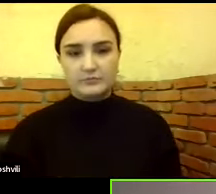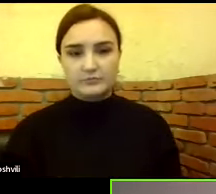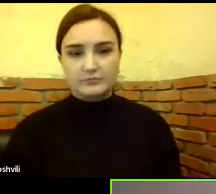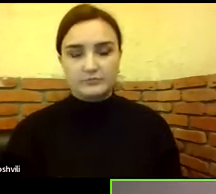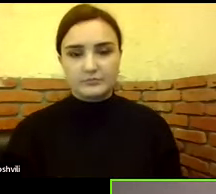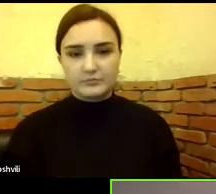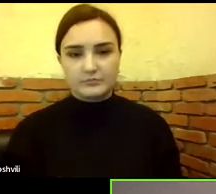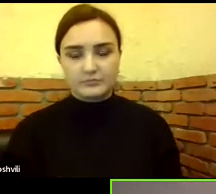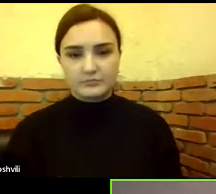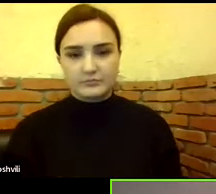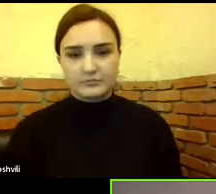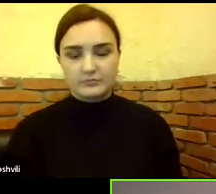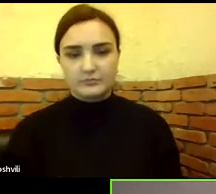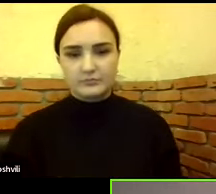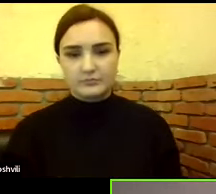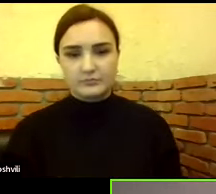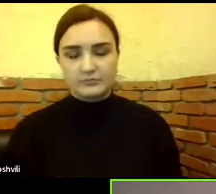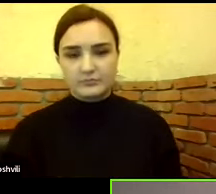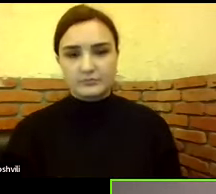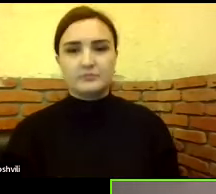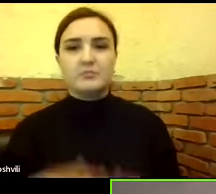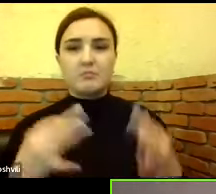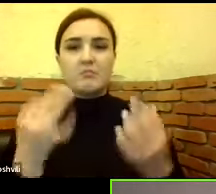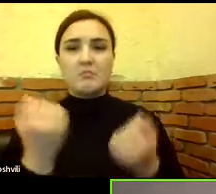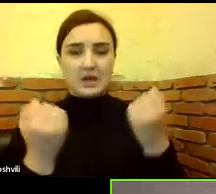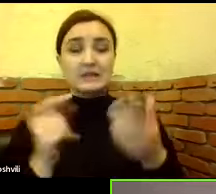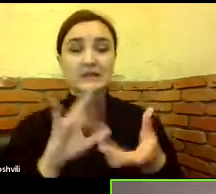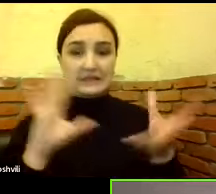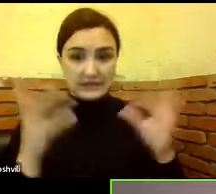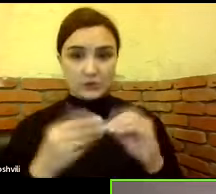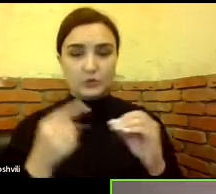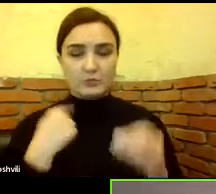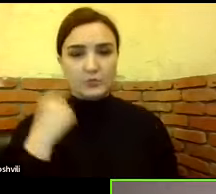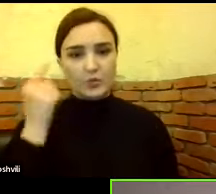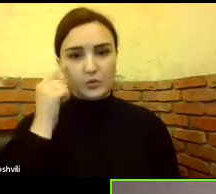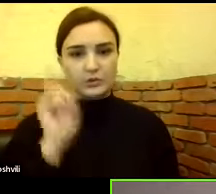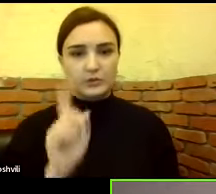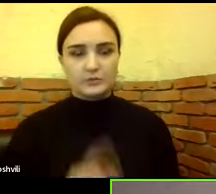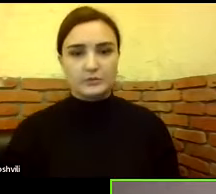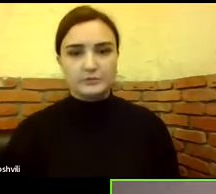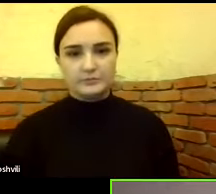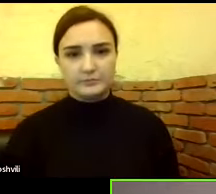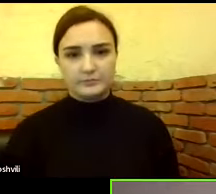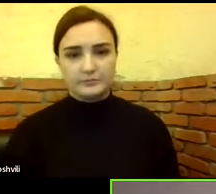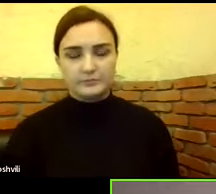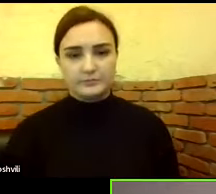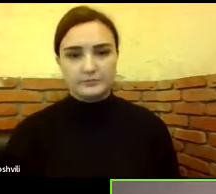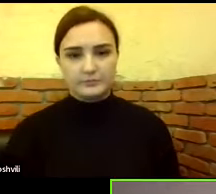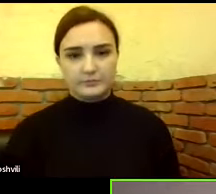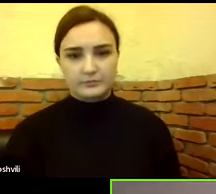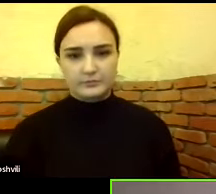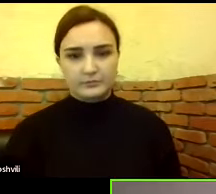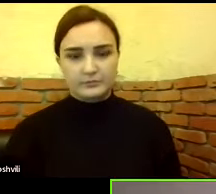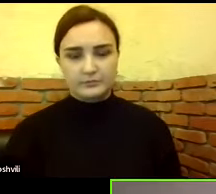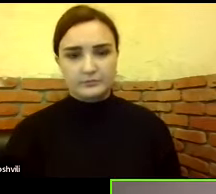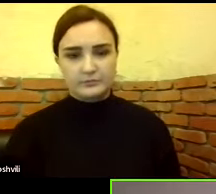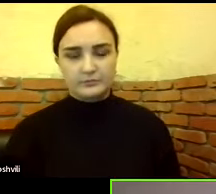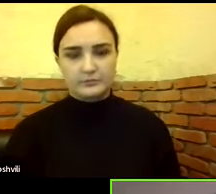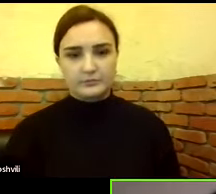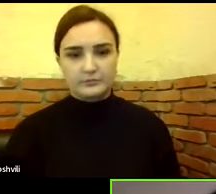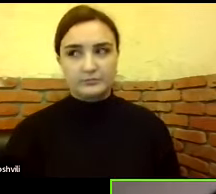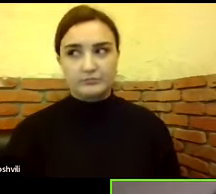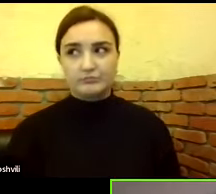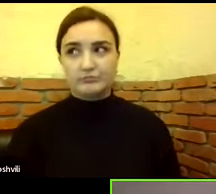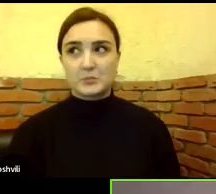არა ვიცი მანქანებთან მიმართები და ზოგადად, ანუ მე მგონია რომ ხშირად რაღაცა გვაბრკოლებს ხოლმე